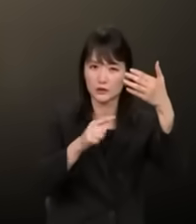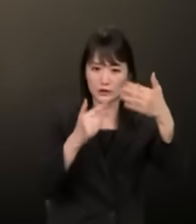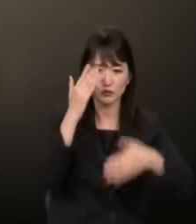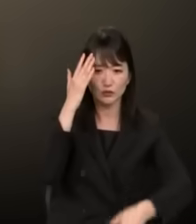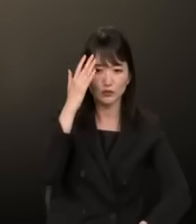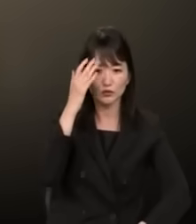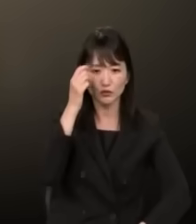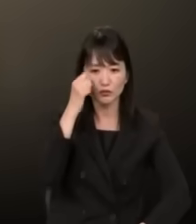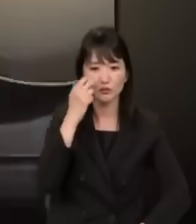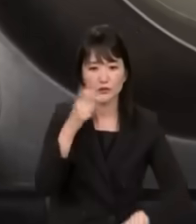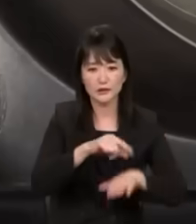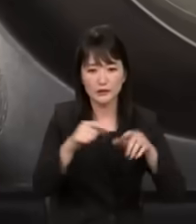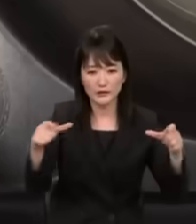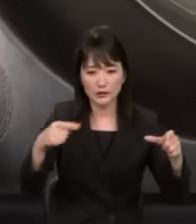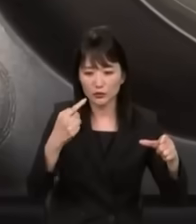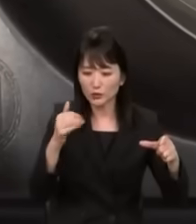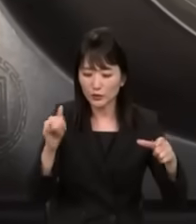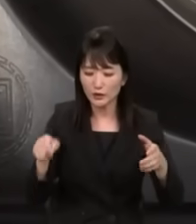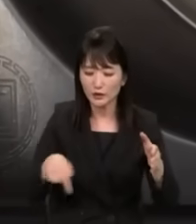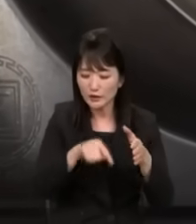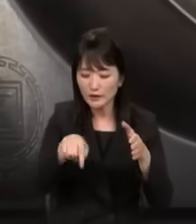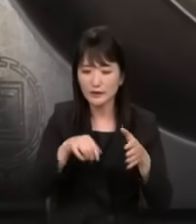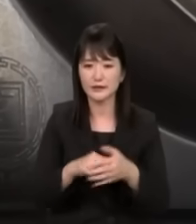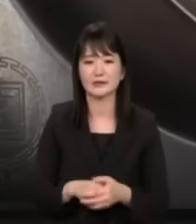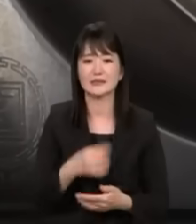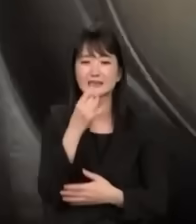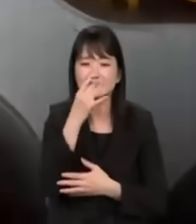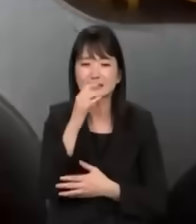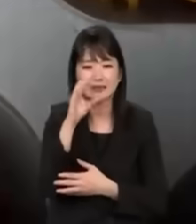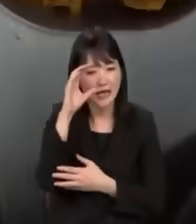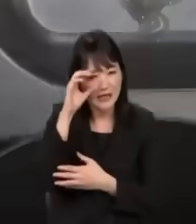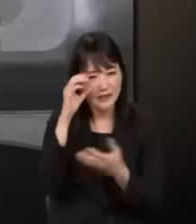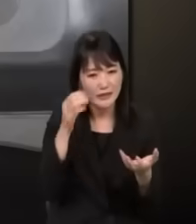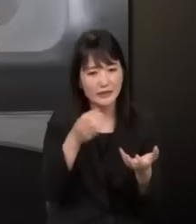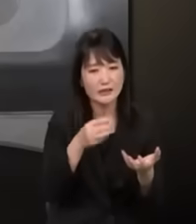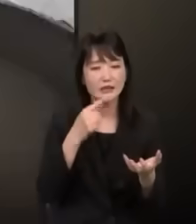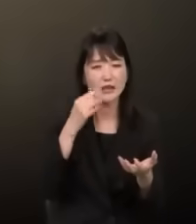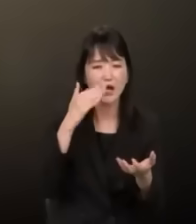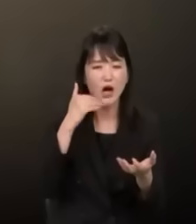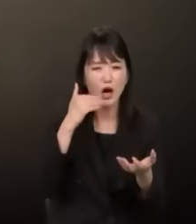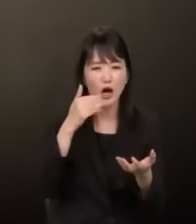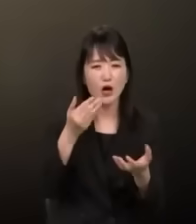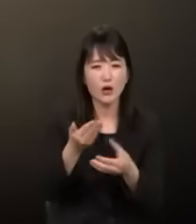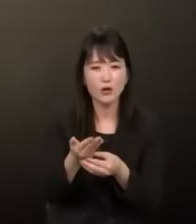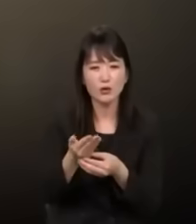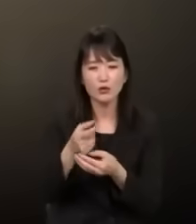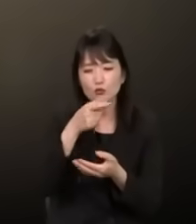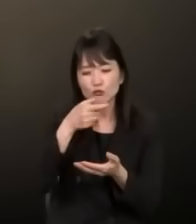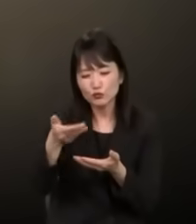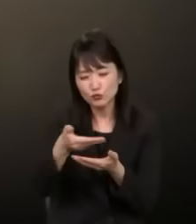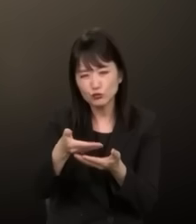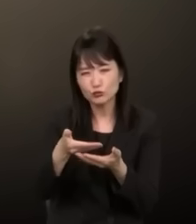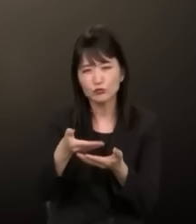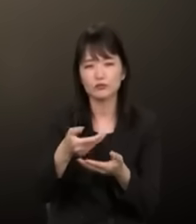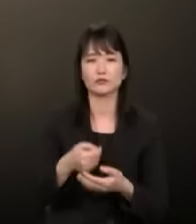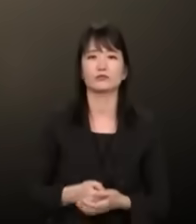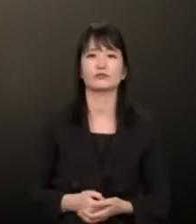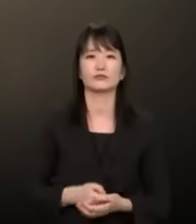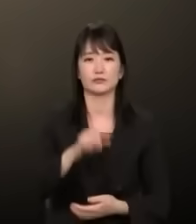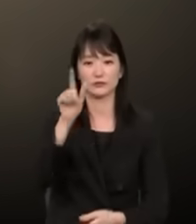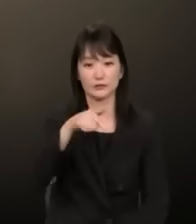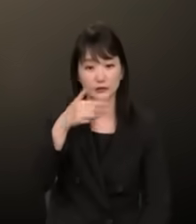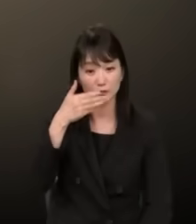소방서 아침입니다. 쌀밥에 달걀 부침 두 장, 고추장과 김치, 멀건 국물이 전부입니다. 한